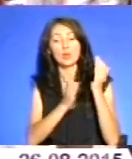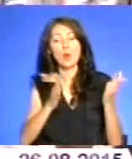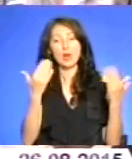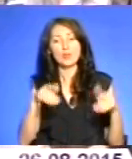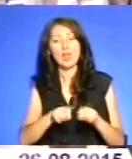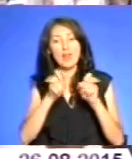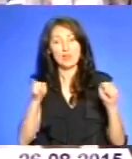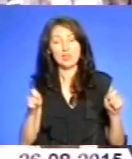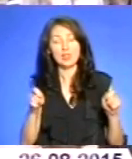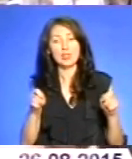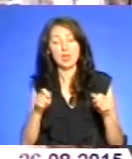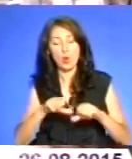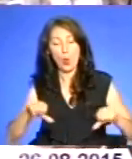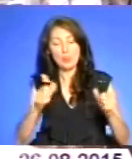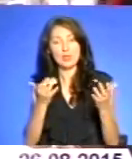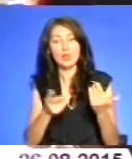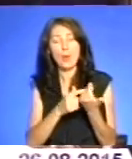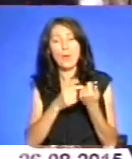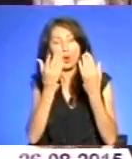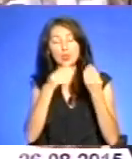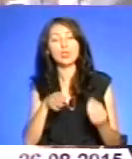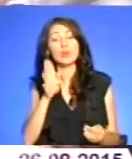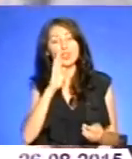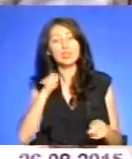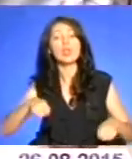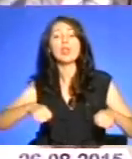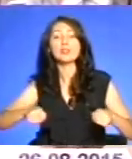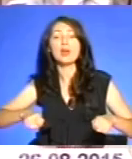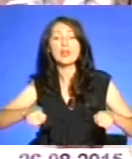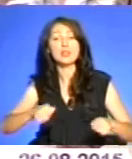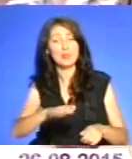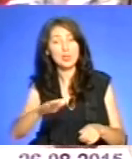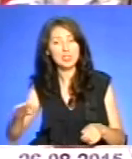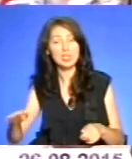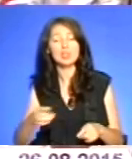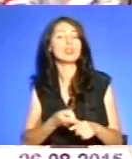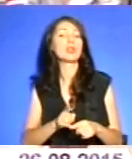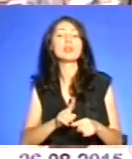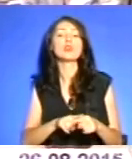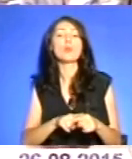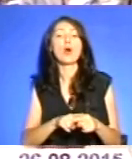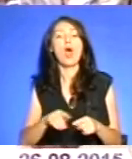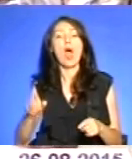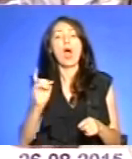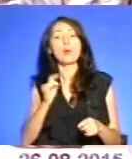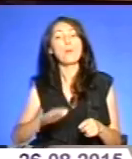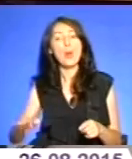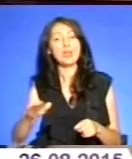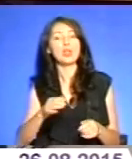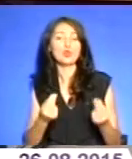відкрили скоріше, вже пару днів, жінки з колясочками, діти оце на цьому, на